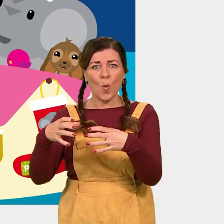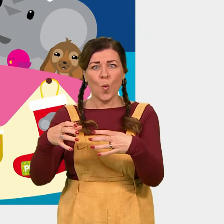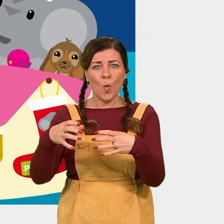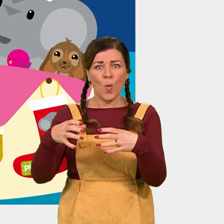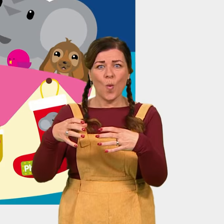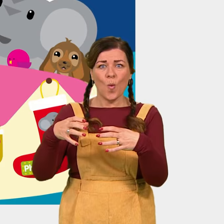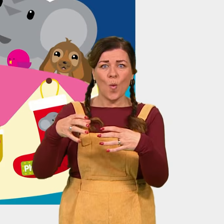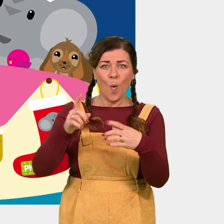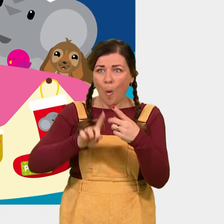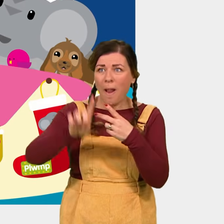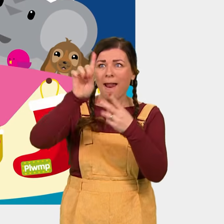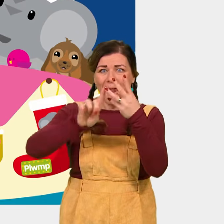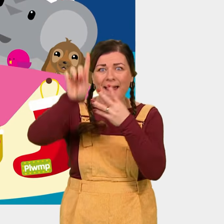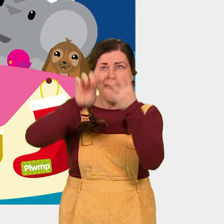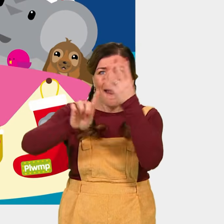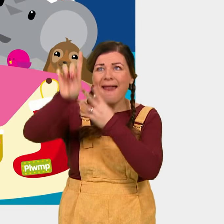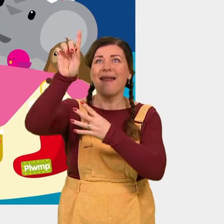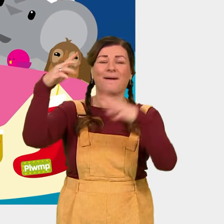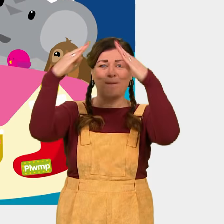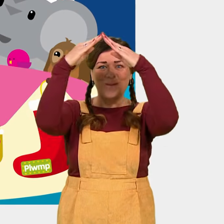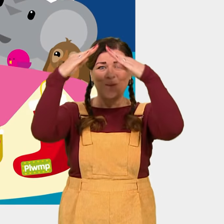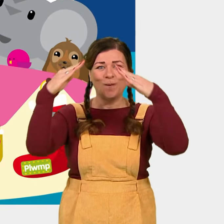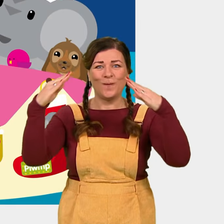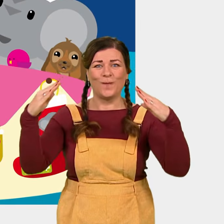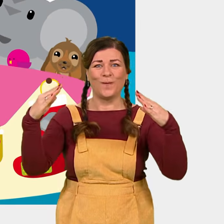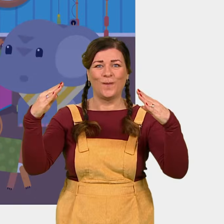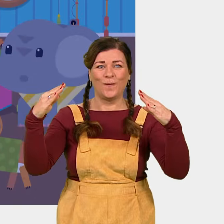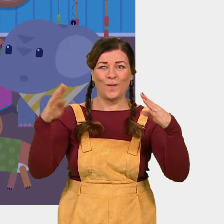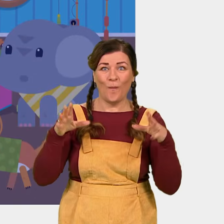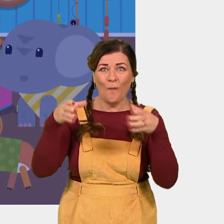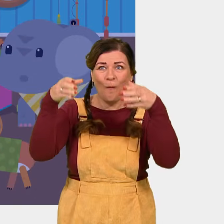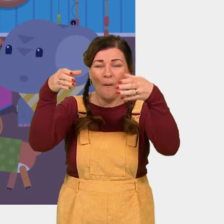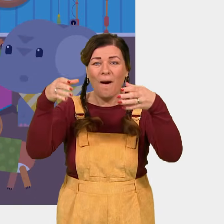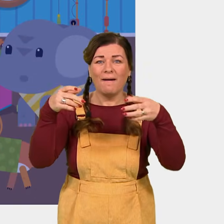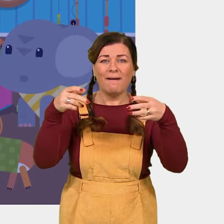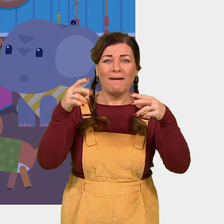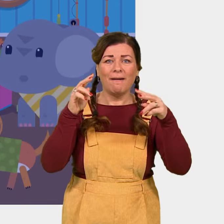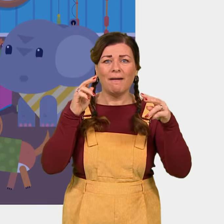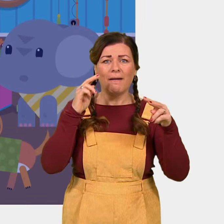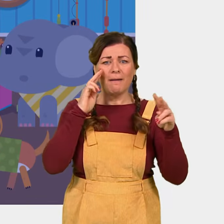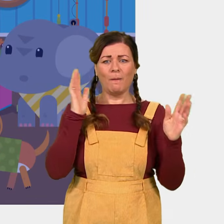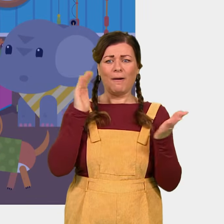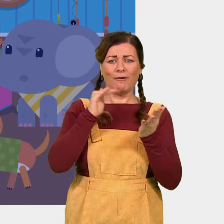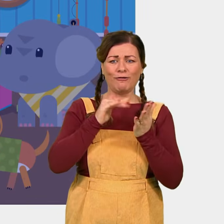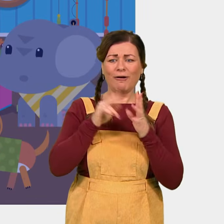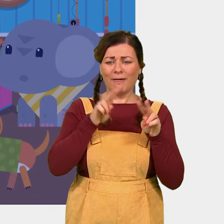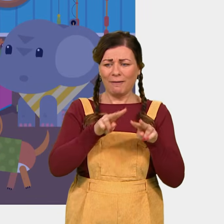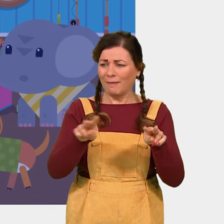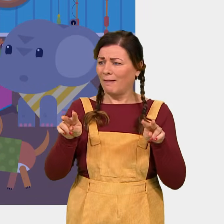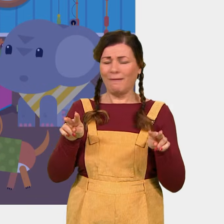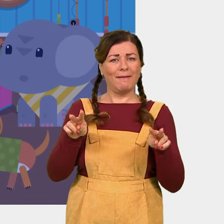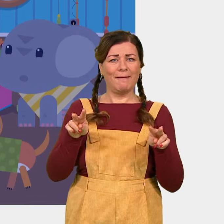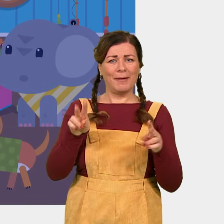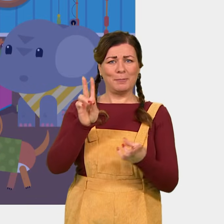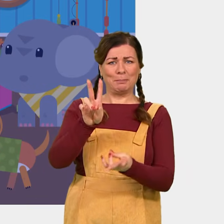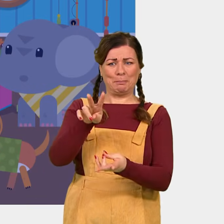Felly, aeth pawb i fyny'r grisiau gyda'i gilydd, ond pan gyrraeddodd y